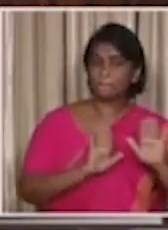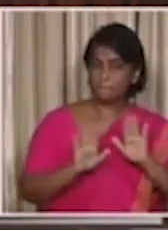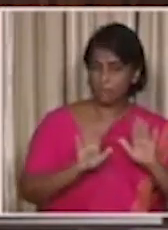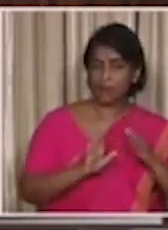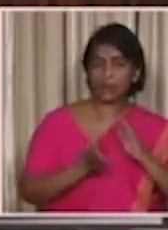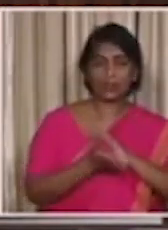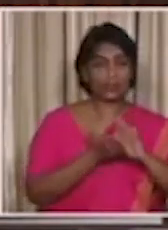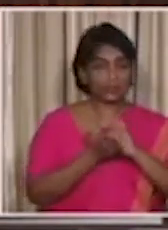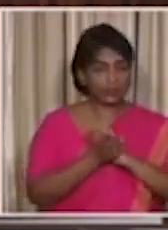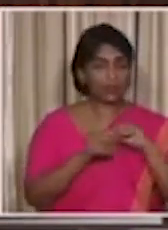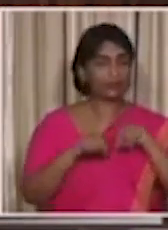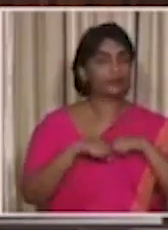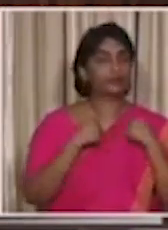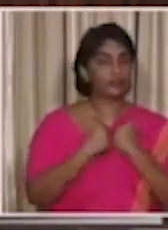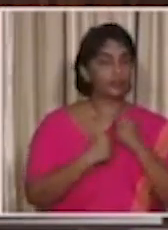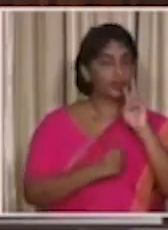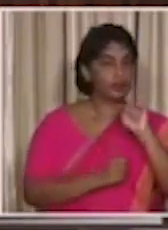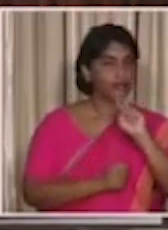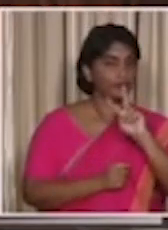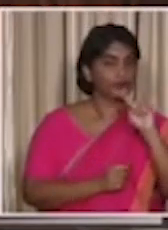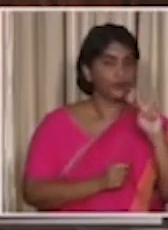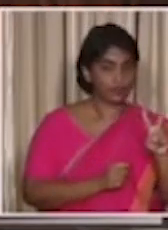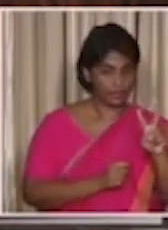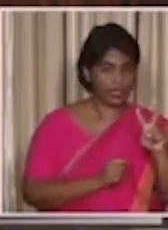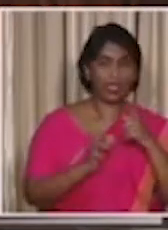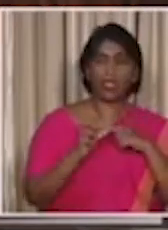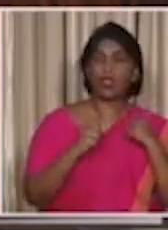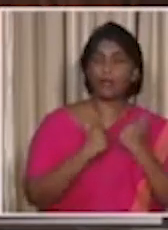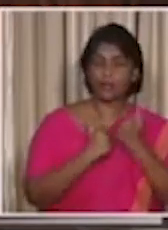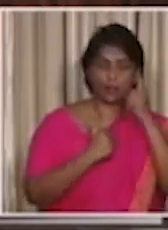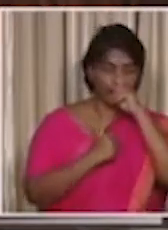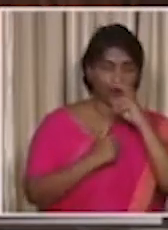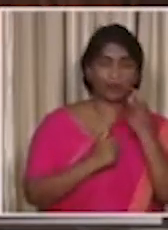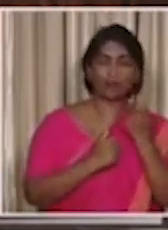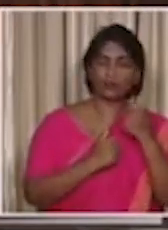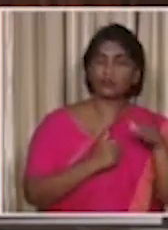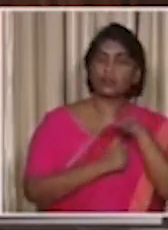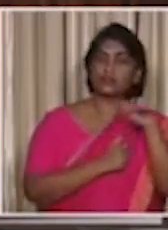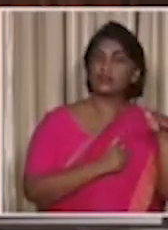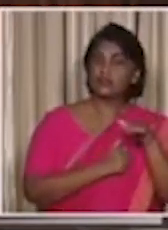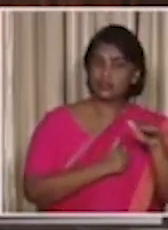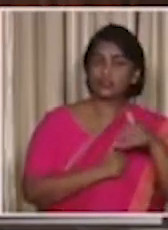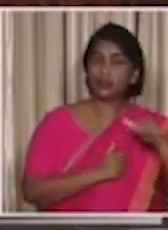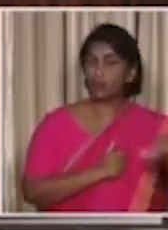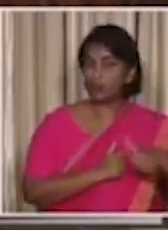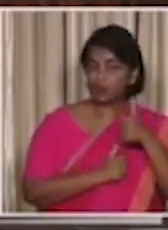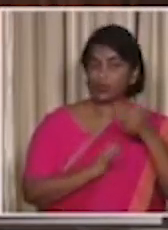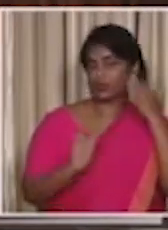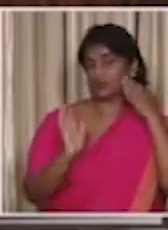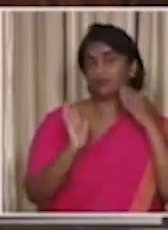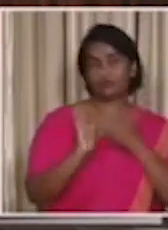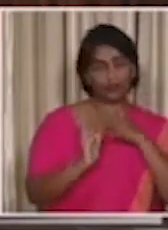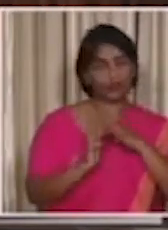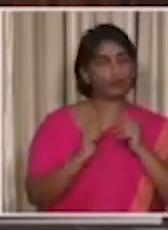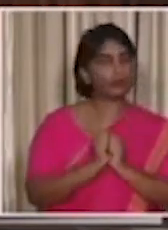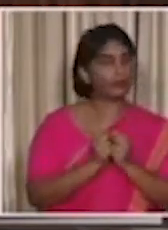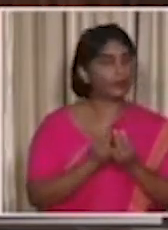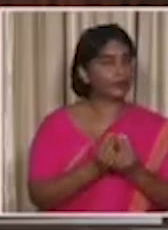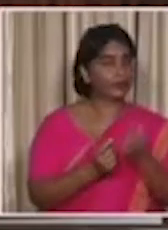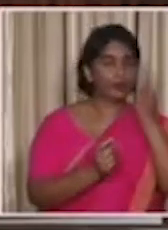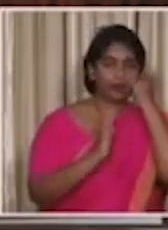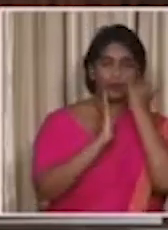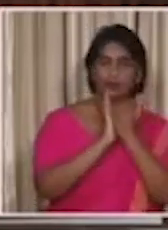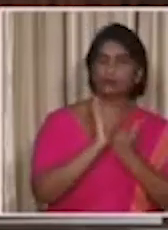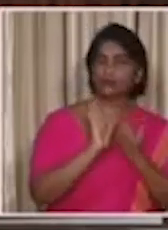සේවා සංගමය 2022 අප්‍රේල් මාසයේ ආර්ථික සමාජීය පුනර්ජීවනය සඳහා කඩිනම්